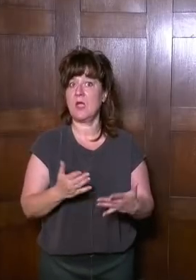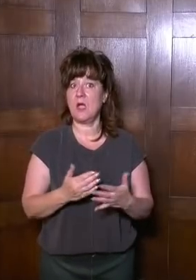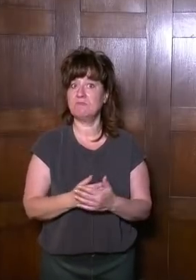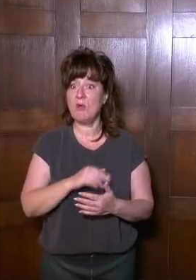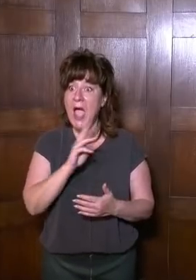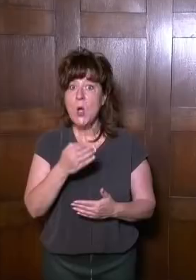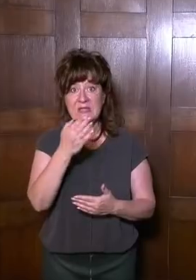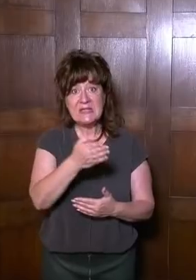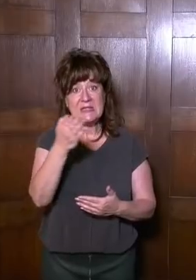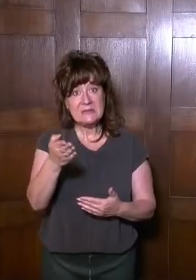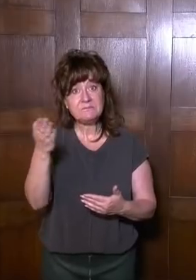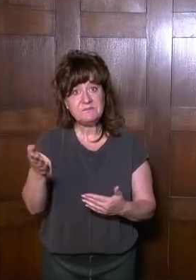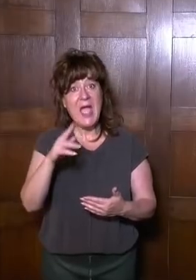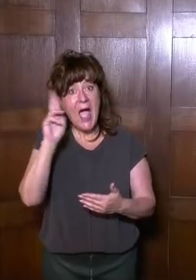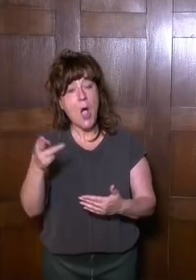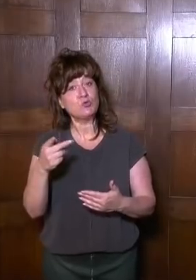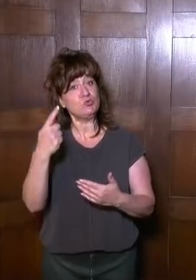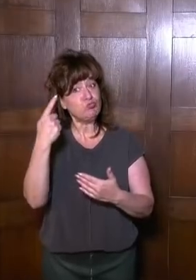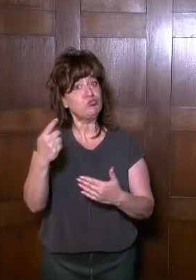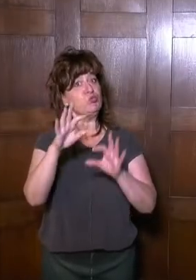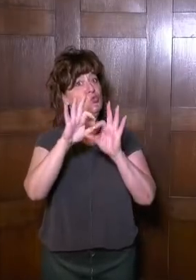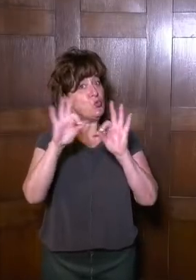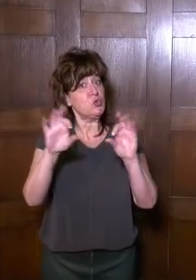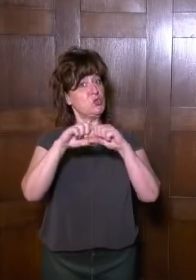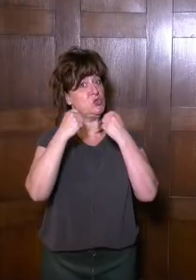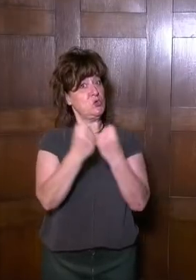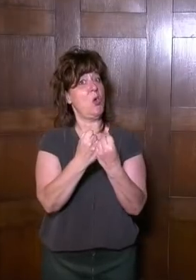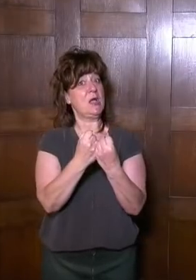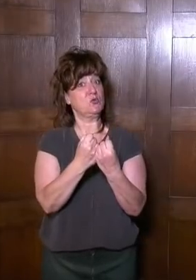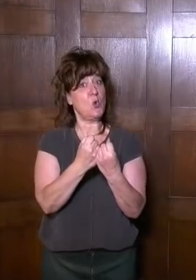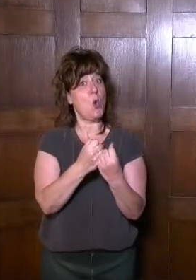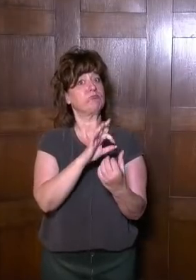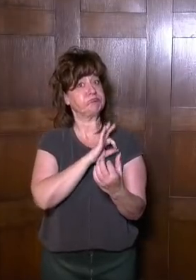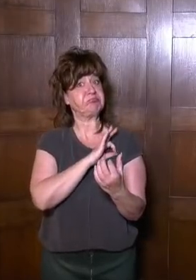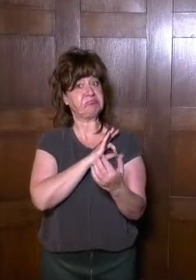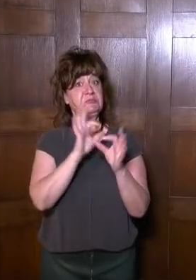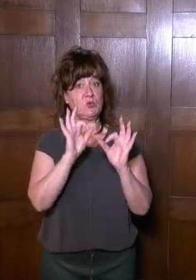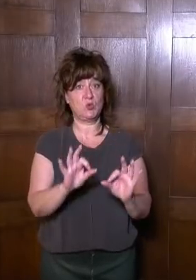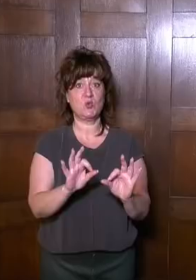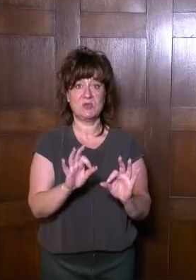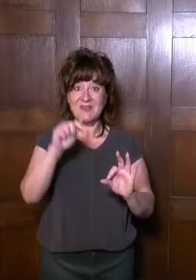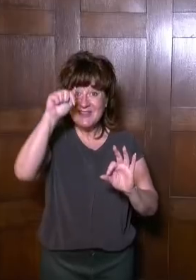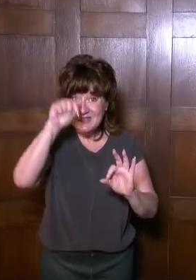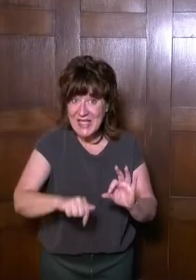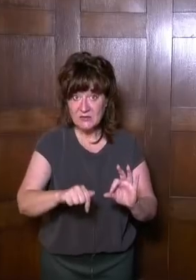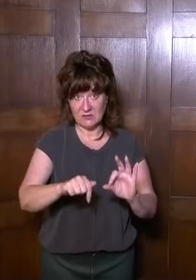anderen, die vielleicht auch in einer relativ komfortablen Situation sind, denn auch die gibt es, sind jetzt eingeladen,